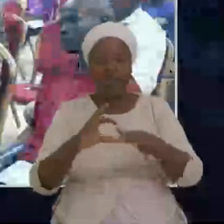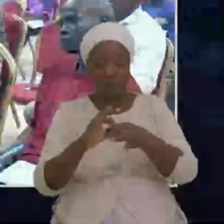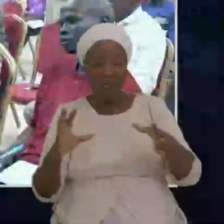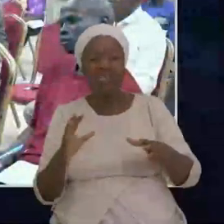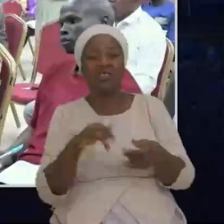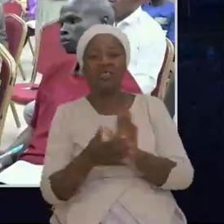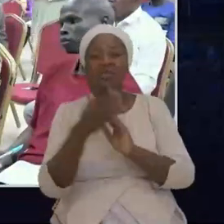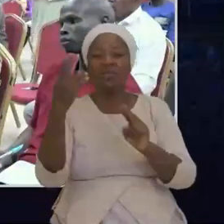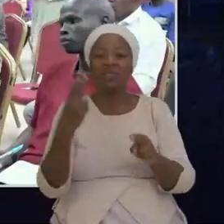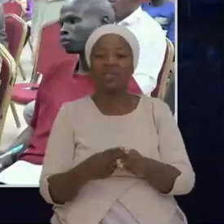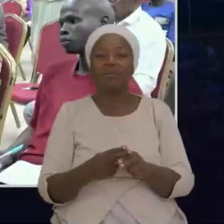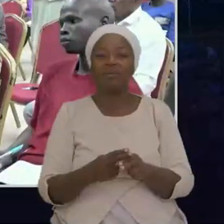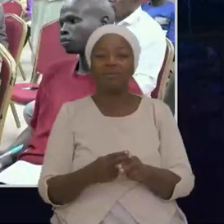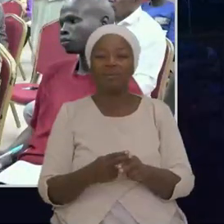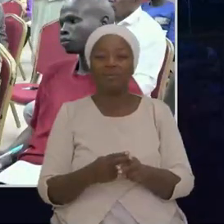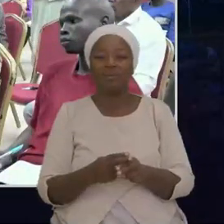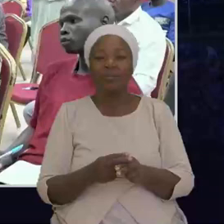ta libération.